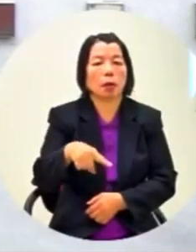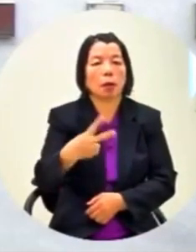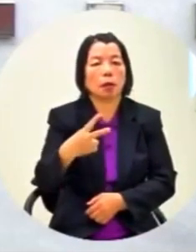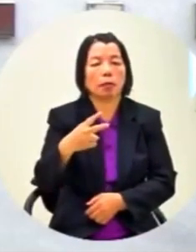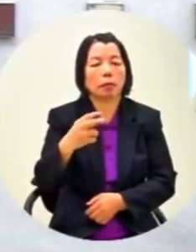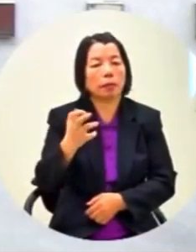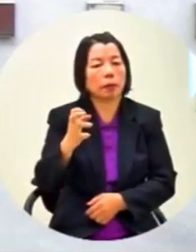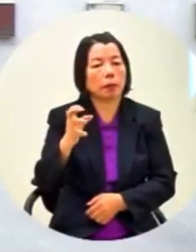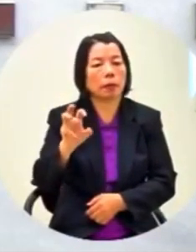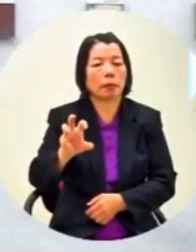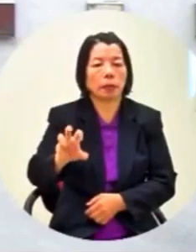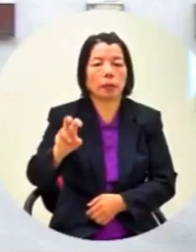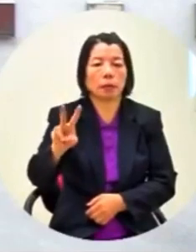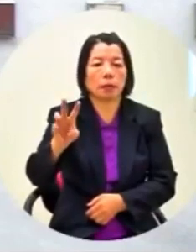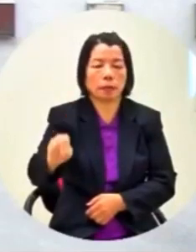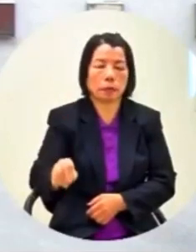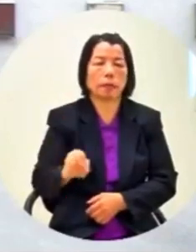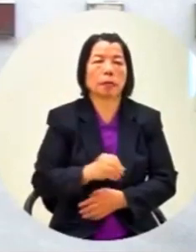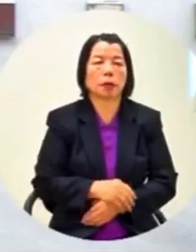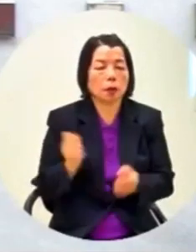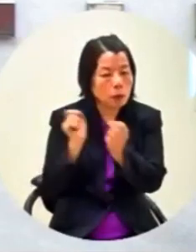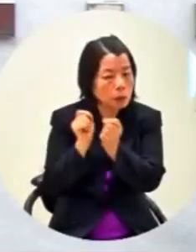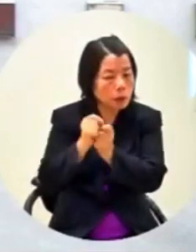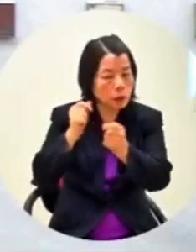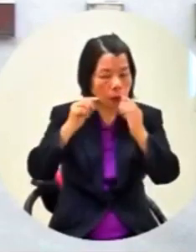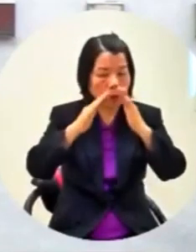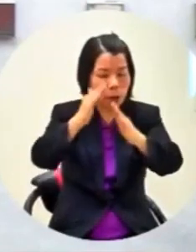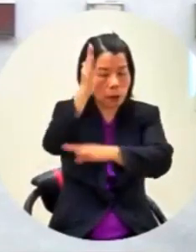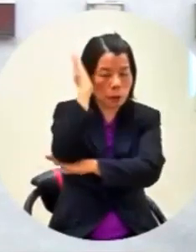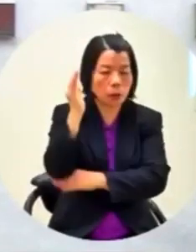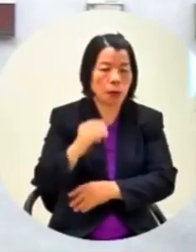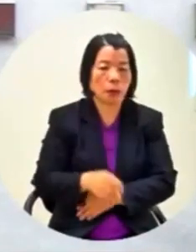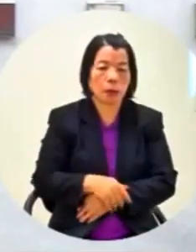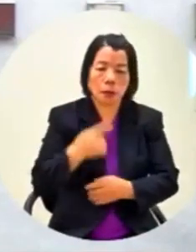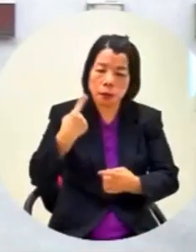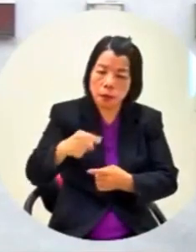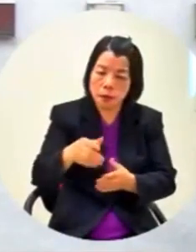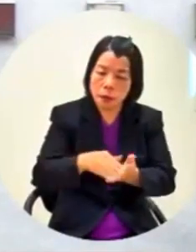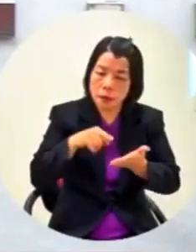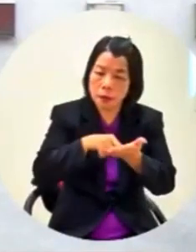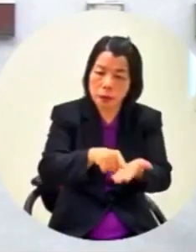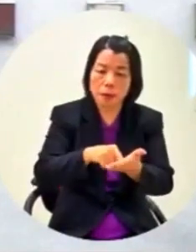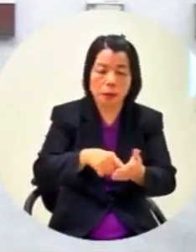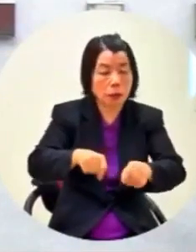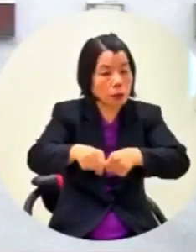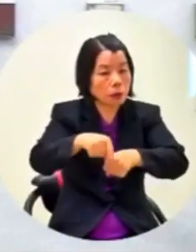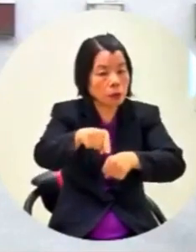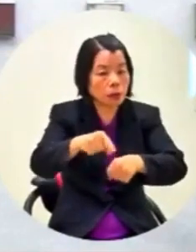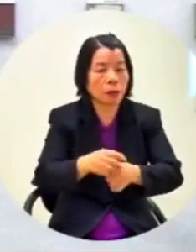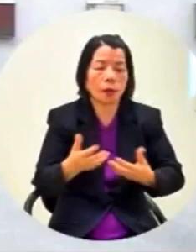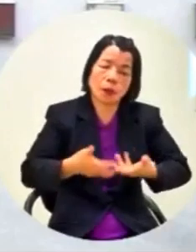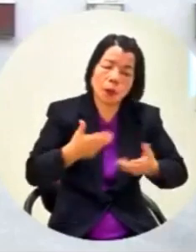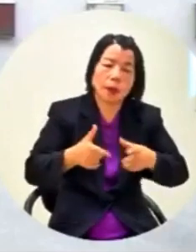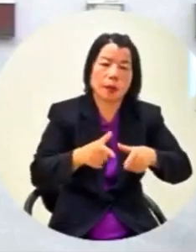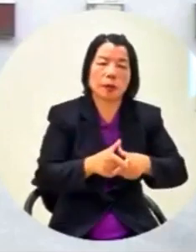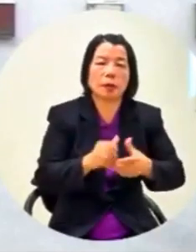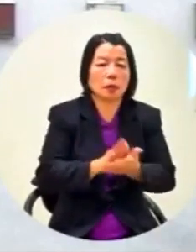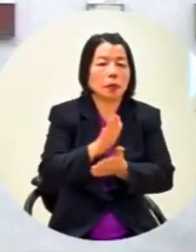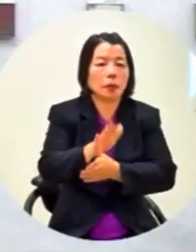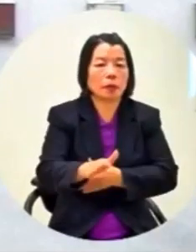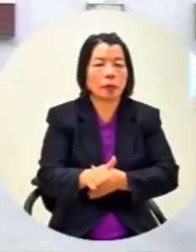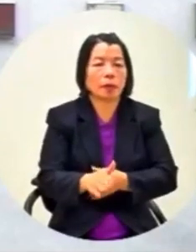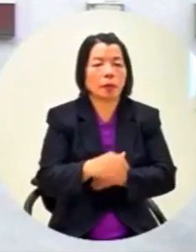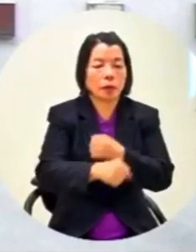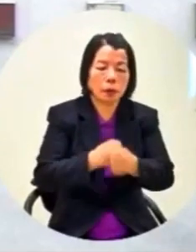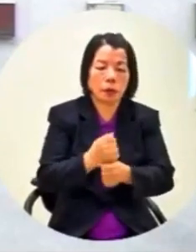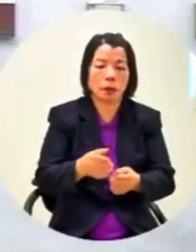1亿282万元。最近市政府在发起暖心相守即未来的运动，用我们的行动